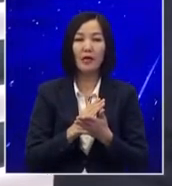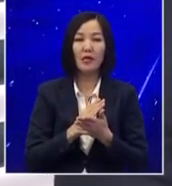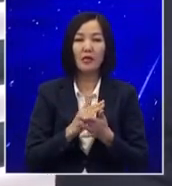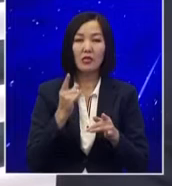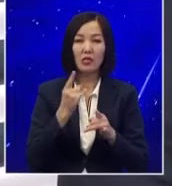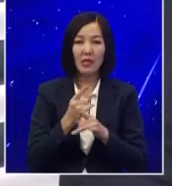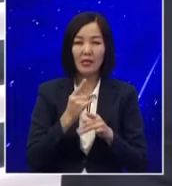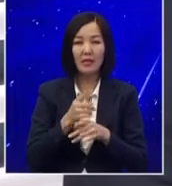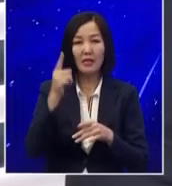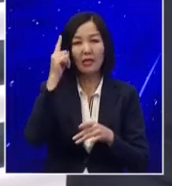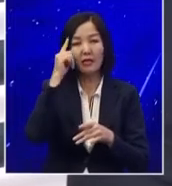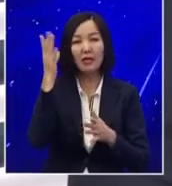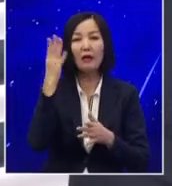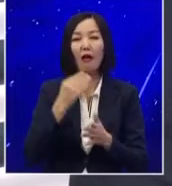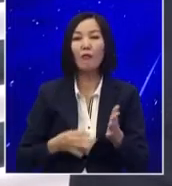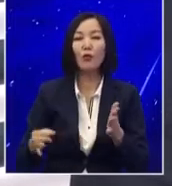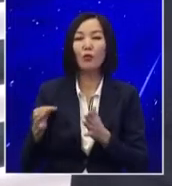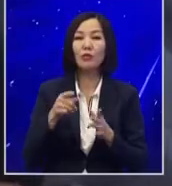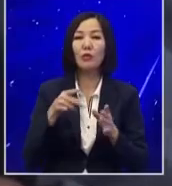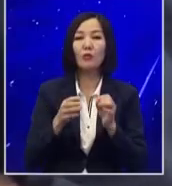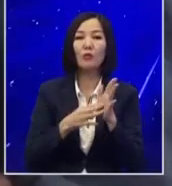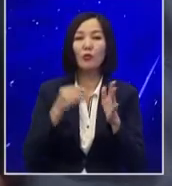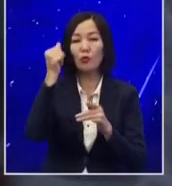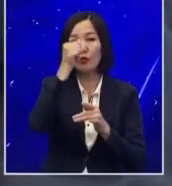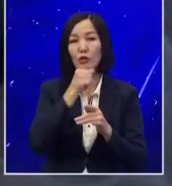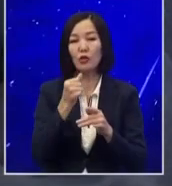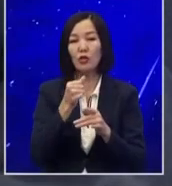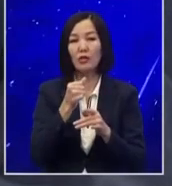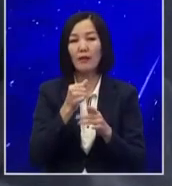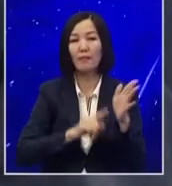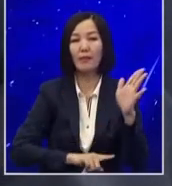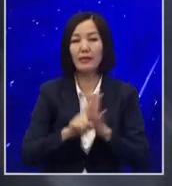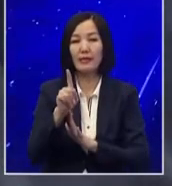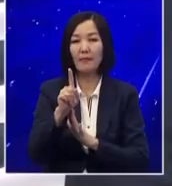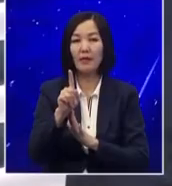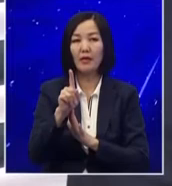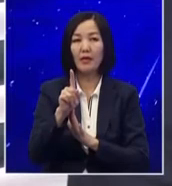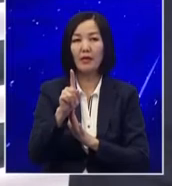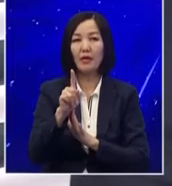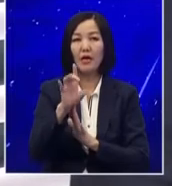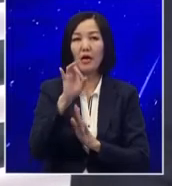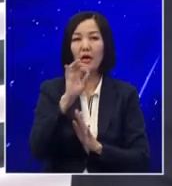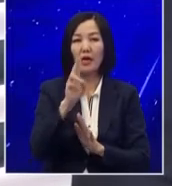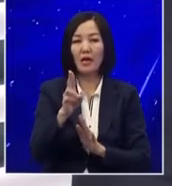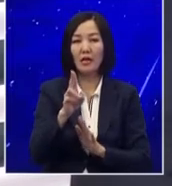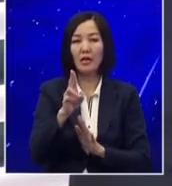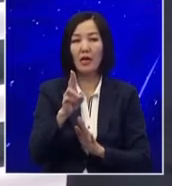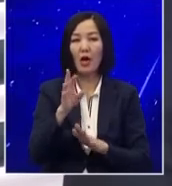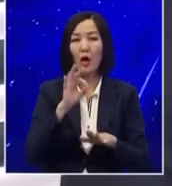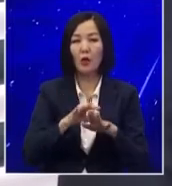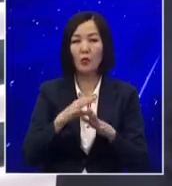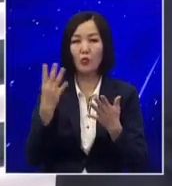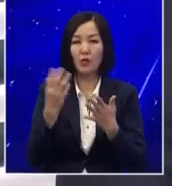интеллект Алматы облысында 2019 жылдан бастап жасанды интеллект рак легкий, рак молочной железы,